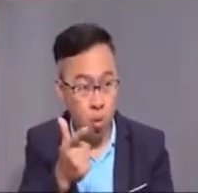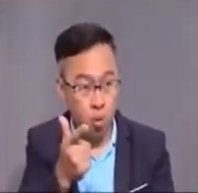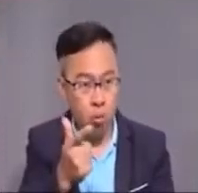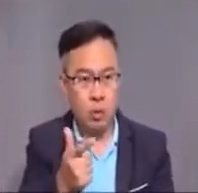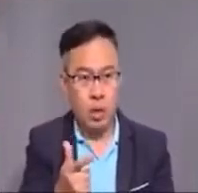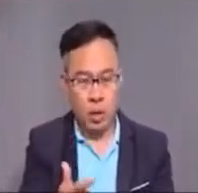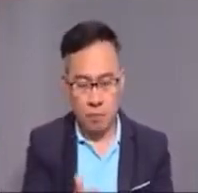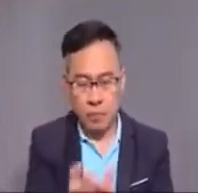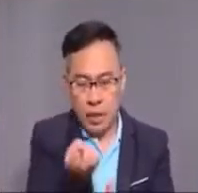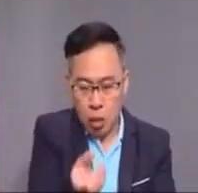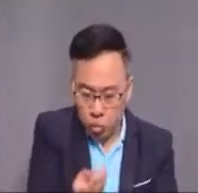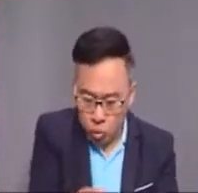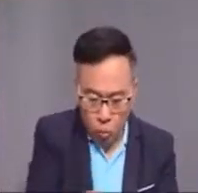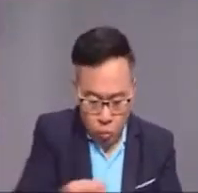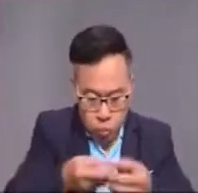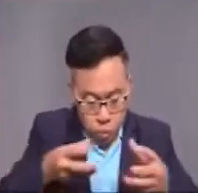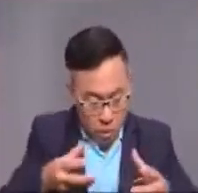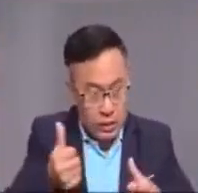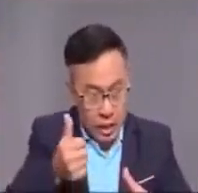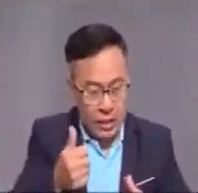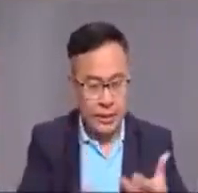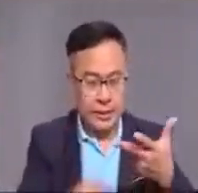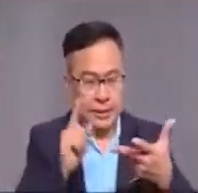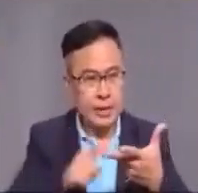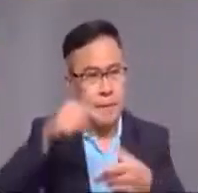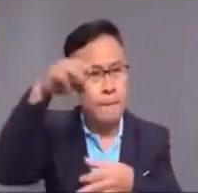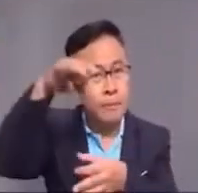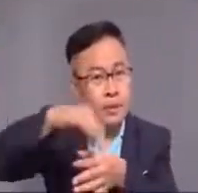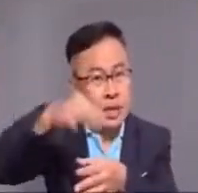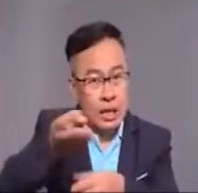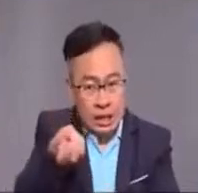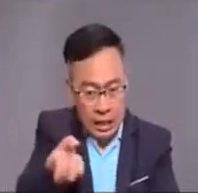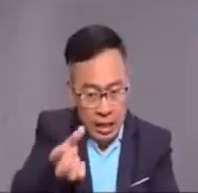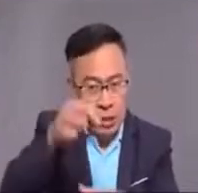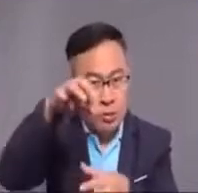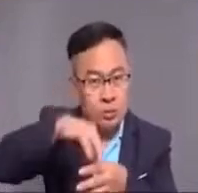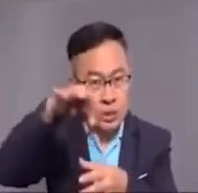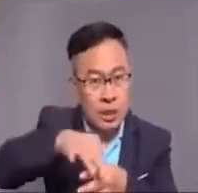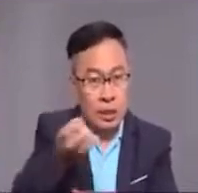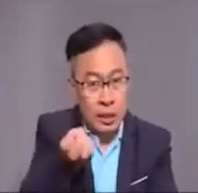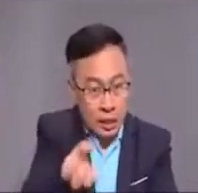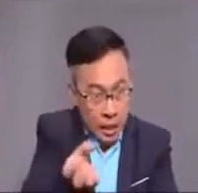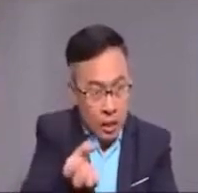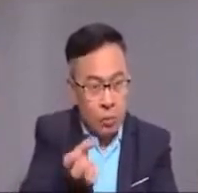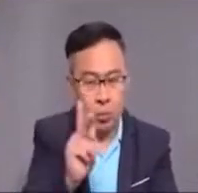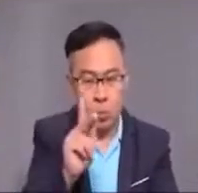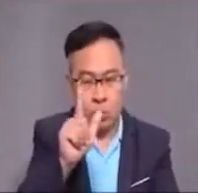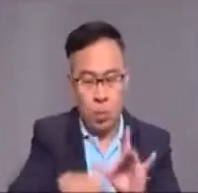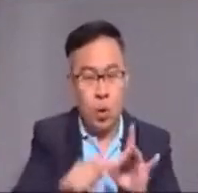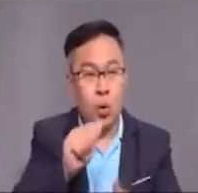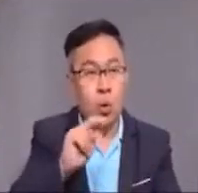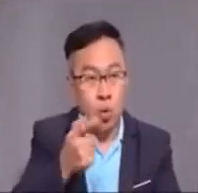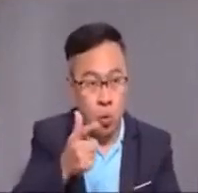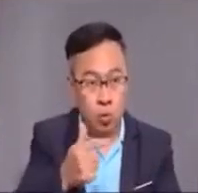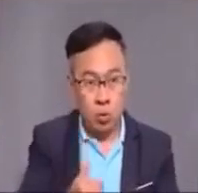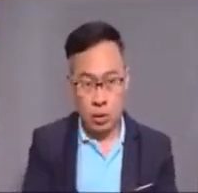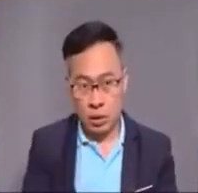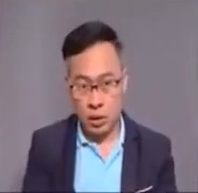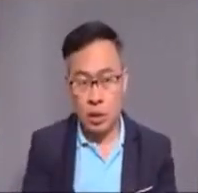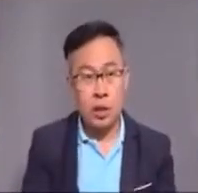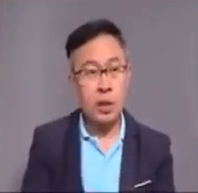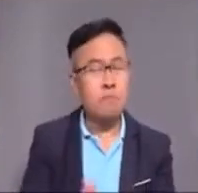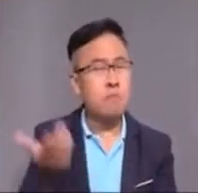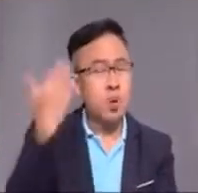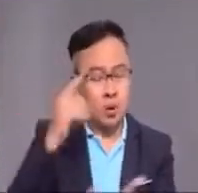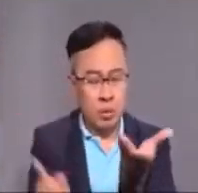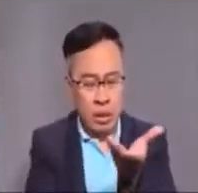อันนี้เป็นชาครับนะเป็นชาจากข้าวกล้องปกติข้าวกล้องจะกิน ครับ ปกติข้าวกล้องจะกิโลประมาณ 60-70 บาท